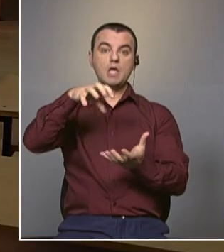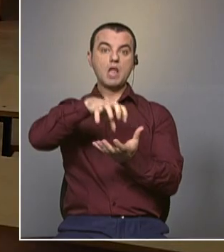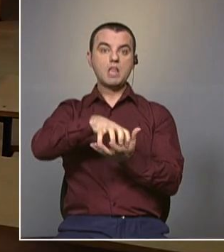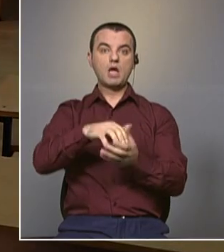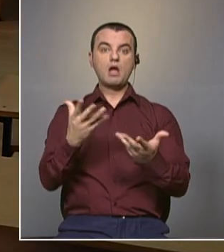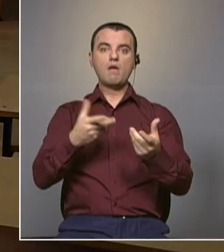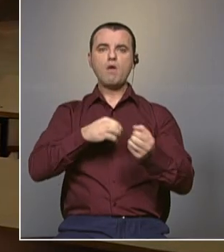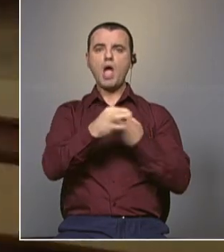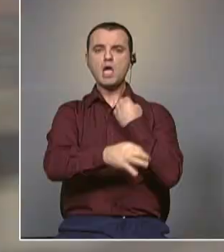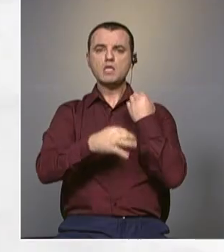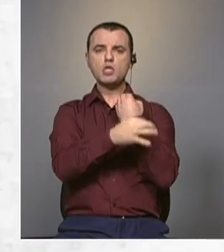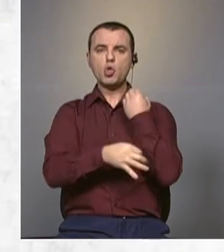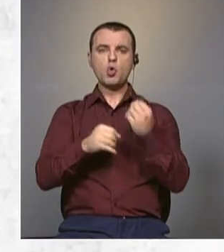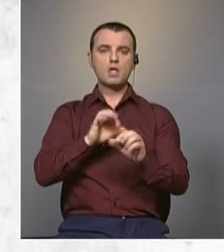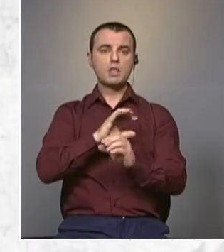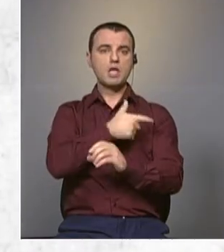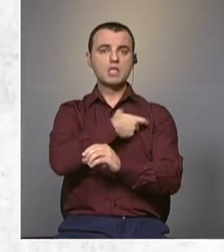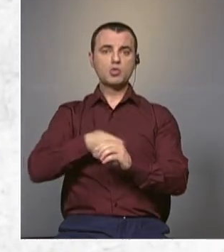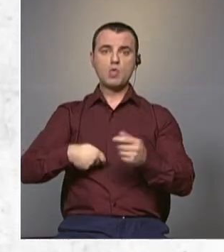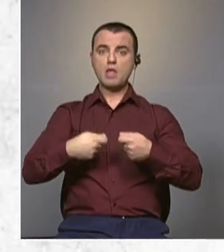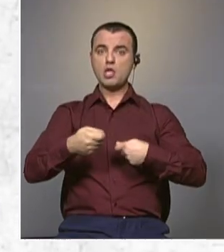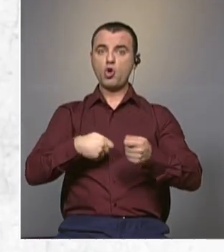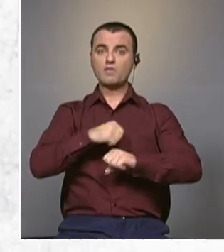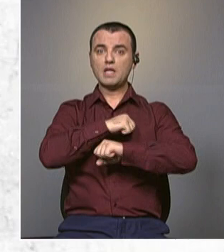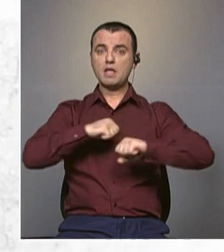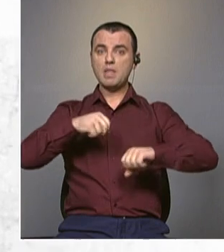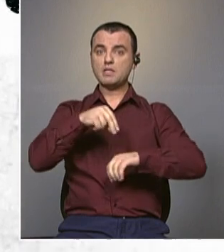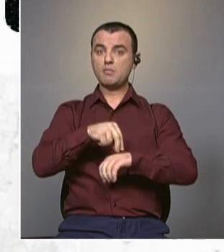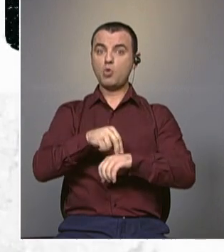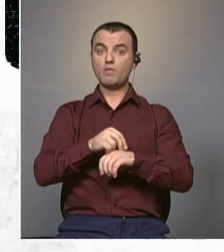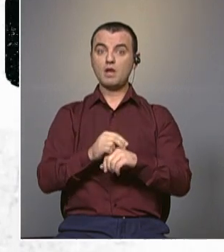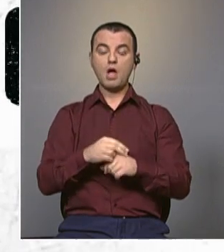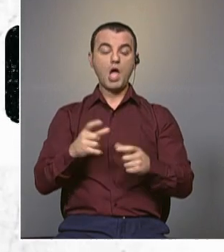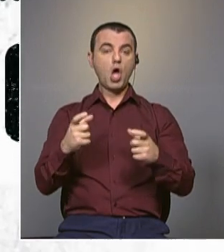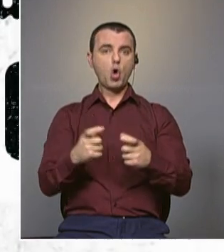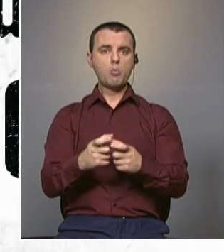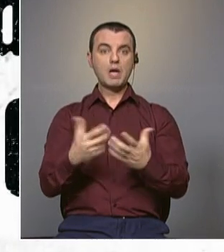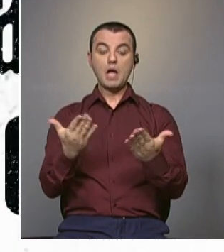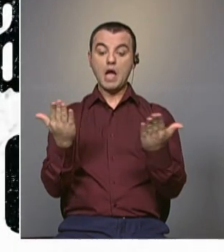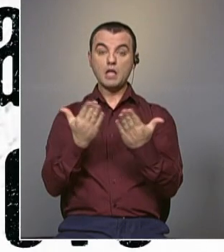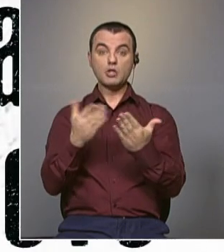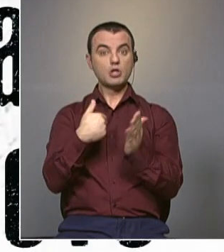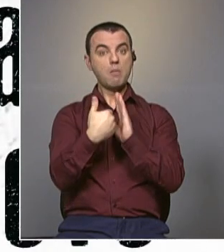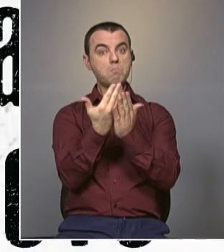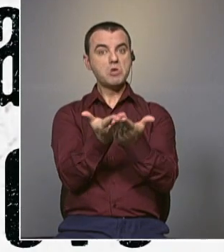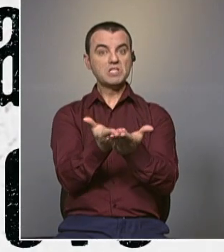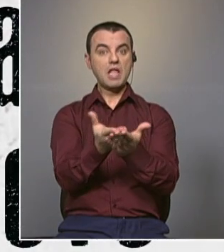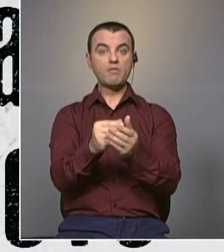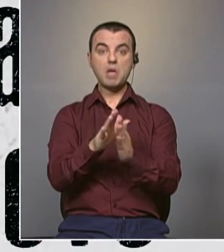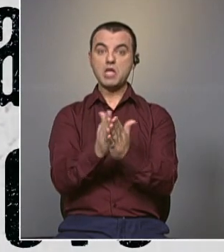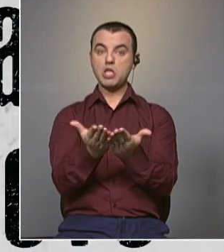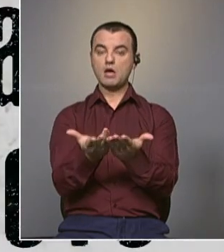търговска гимназия в Пловдив? В рубриката «Как да четем» представяме момичето, което предсказваше миналото от Красимир